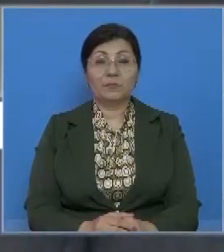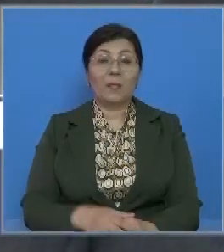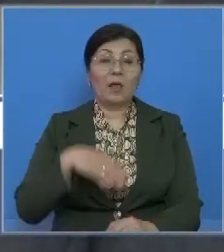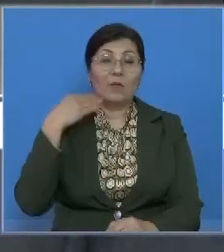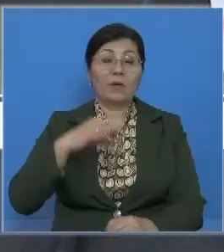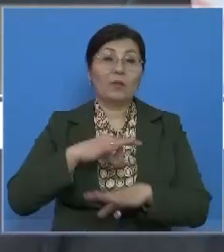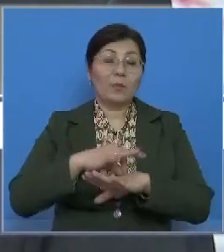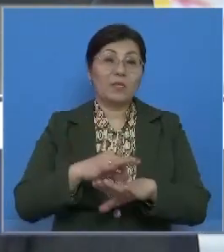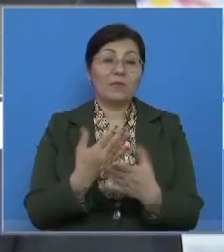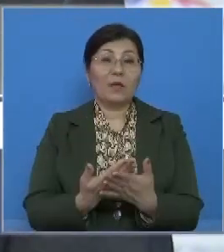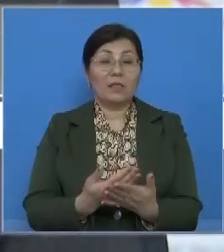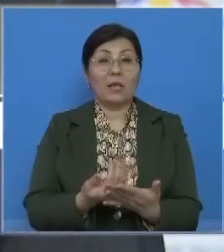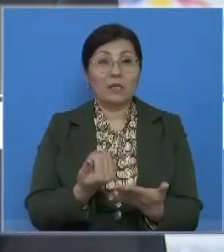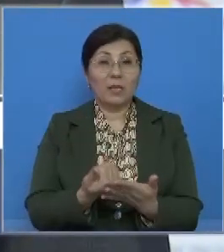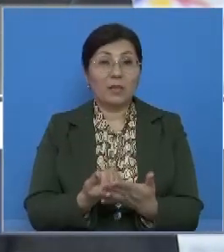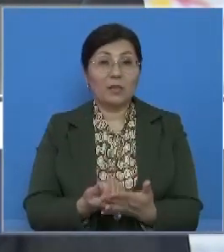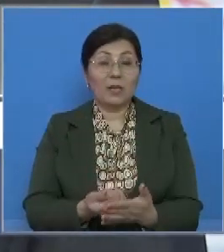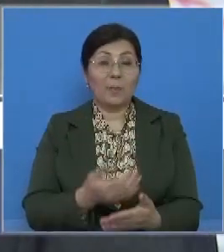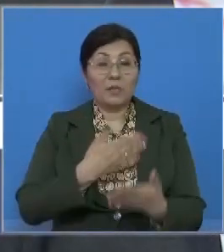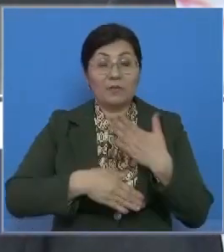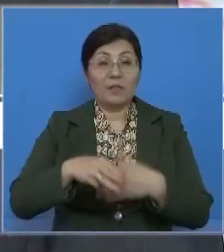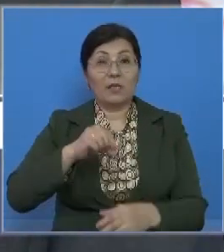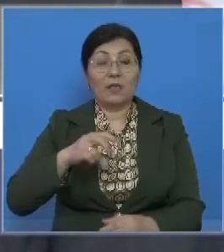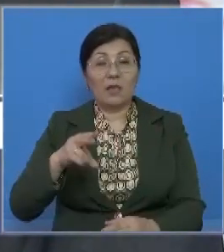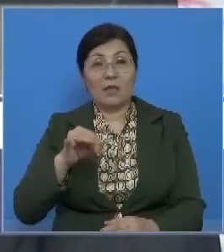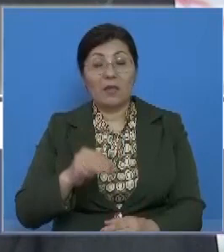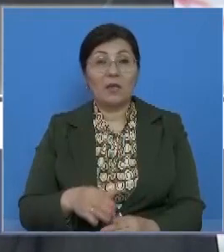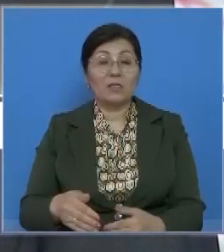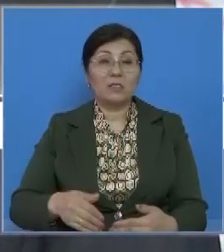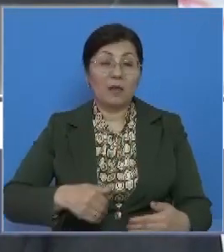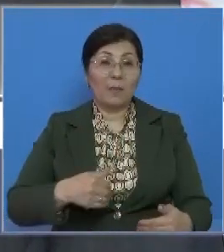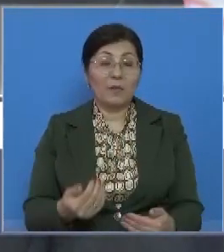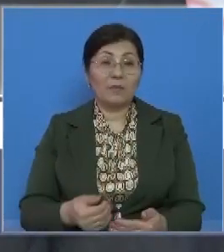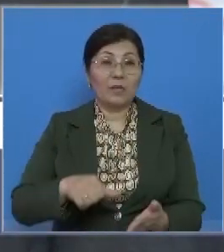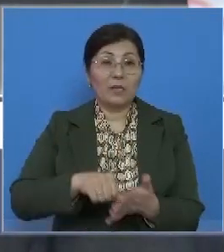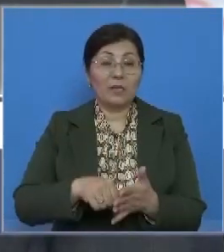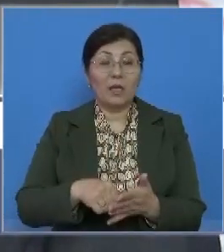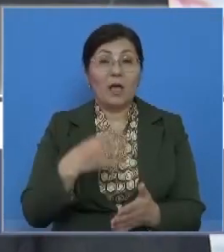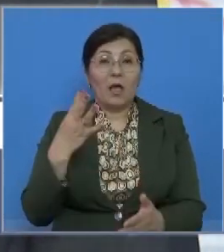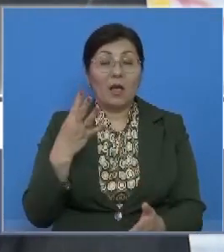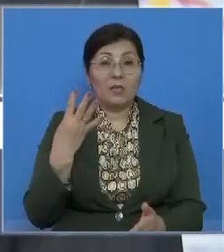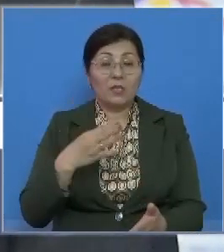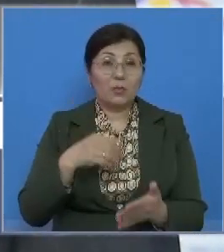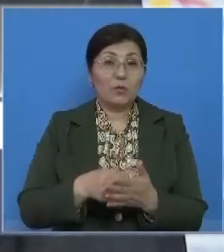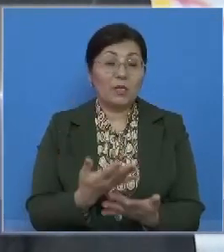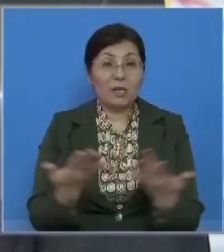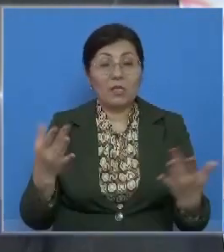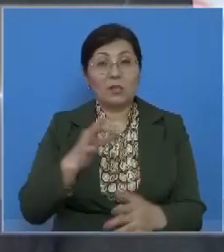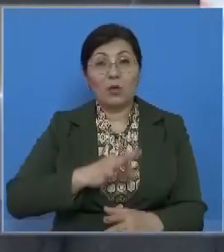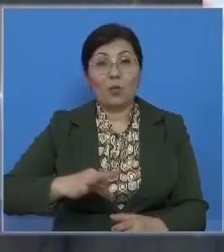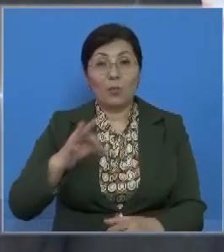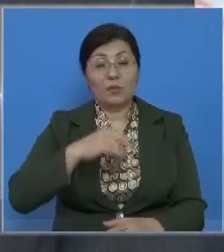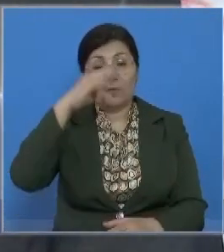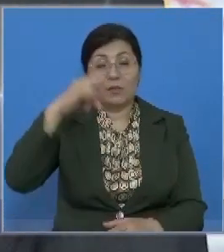Актобе примет состязание по волейболу сидя, парадзюдо, настольному теннису и плаванию. Всего мы планируем принять 400 участников из разных регионов страны.